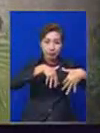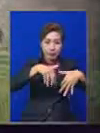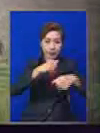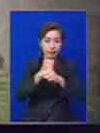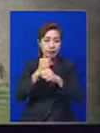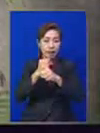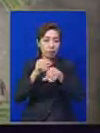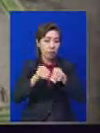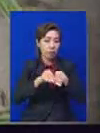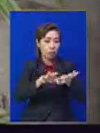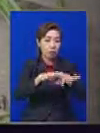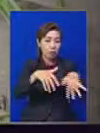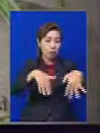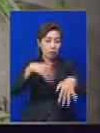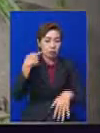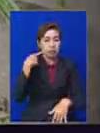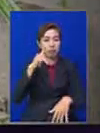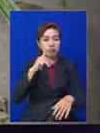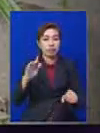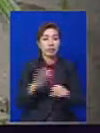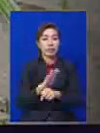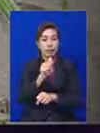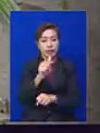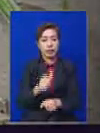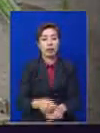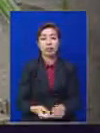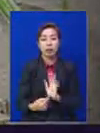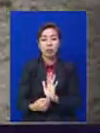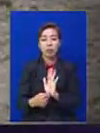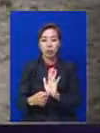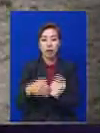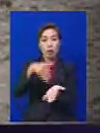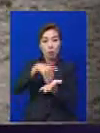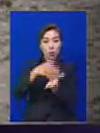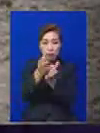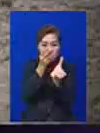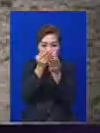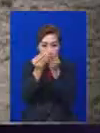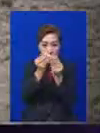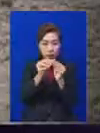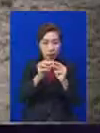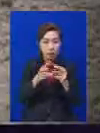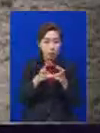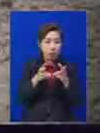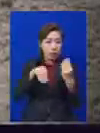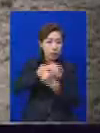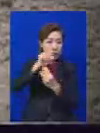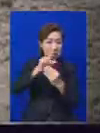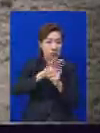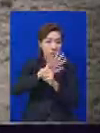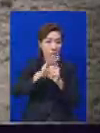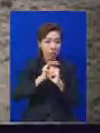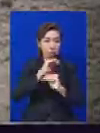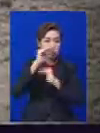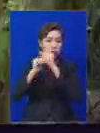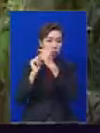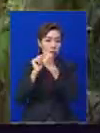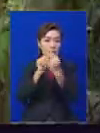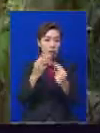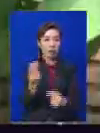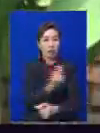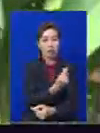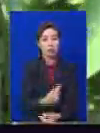ลให้ประชาชนได้ประโยชน์สูงสุดซึ่งเป็นตัวอย่างศูนย์การเรียนรู้หลักปรัชญาเศรษฐกิจพอเพียงที่พัฒนาต่อเนื่องอย่างรวด